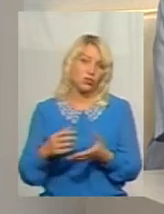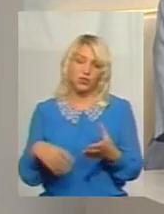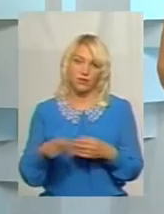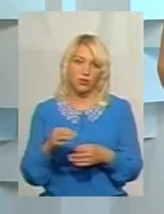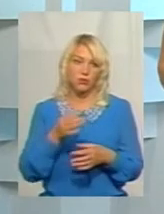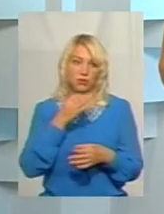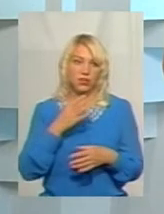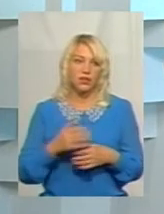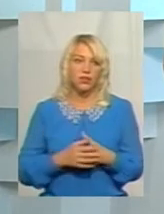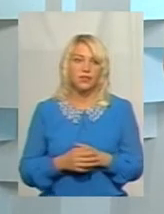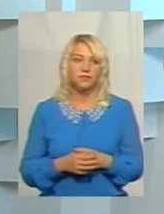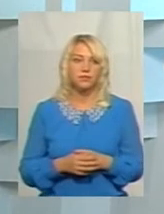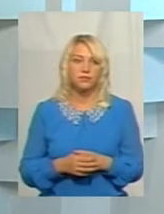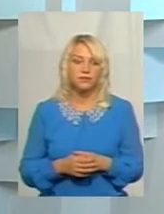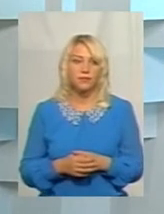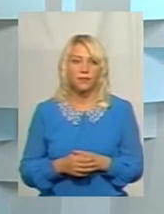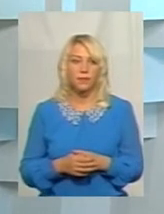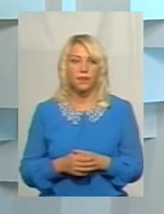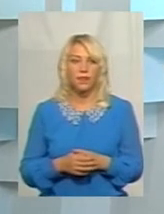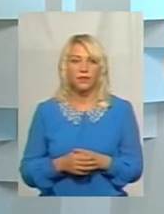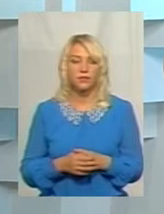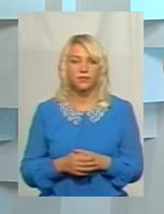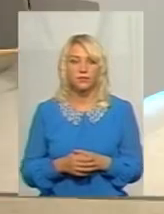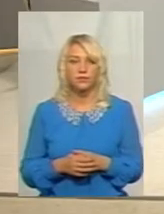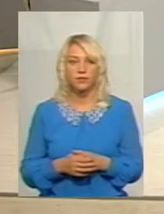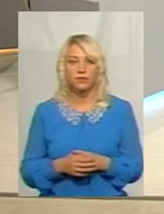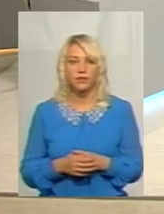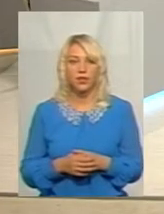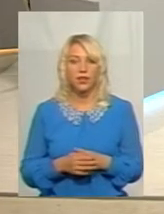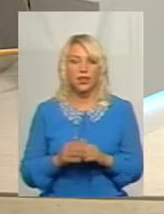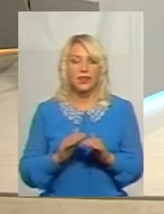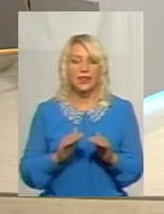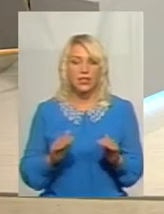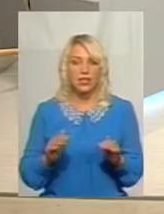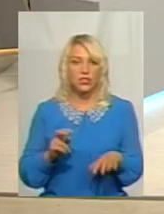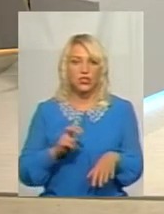так добре. Зрозуміло, що ви задоволені, сформулюйте питання. Дитячому лікарю,